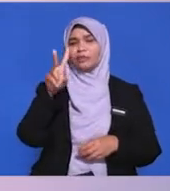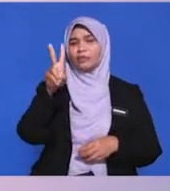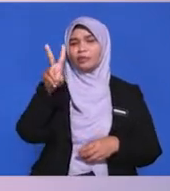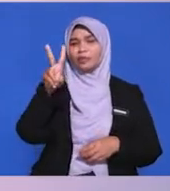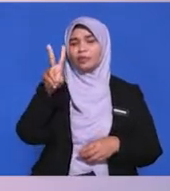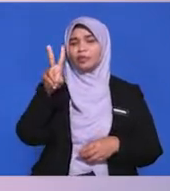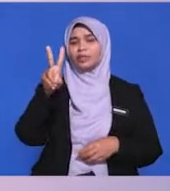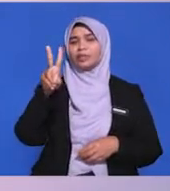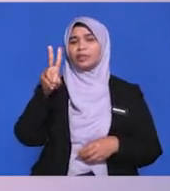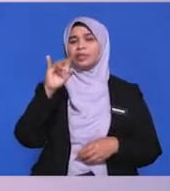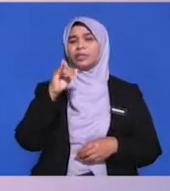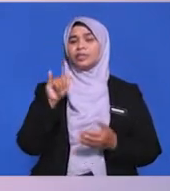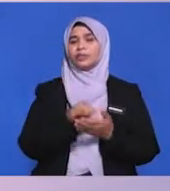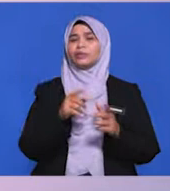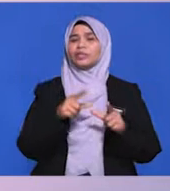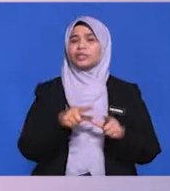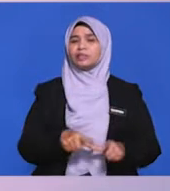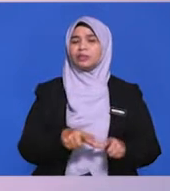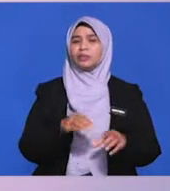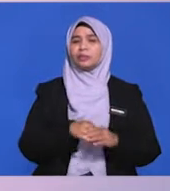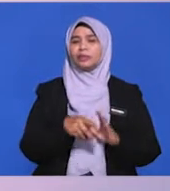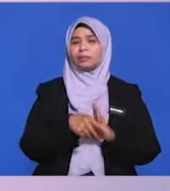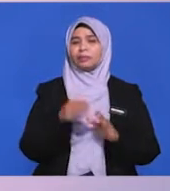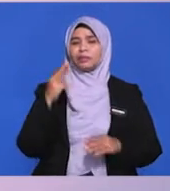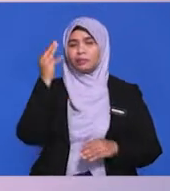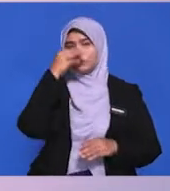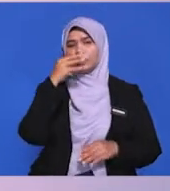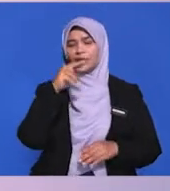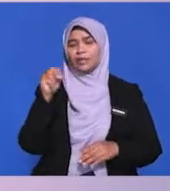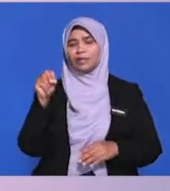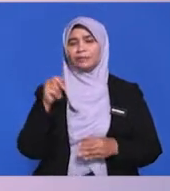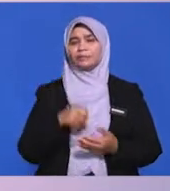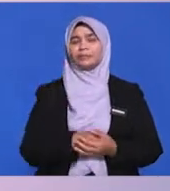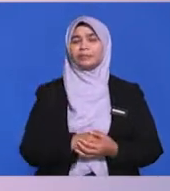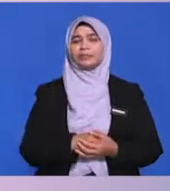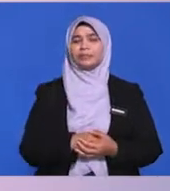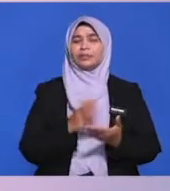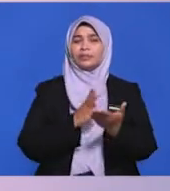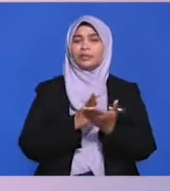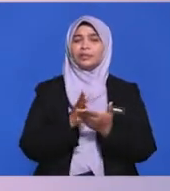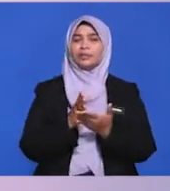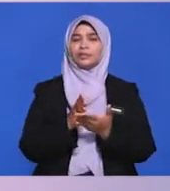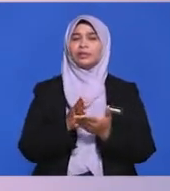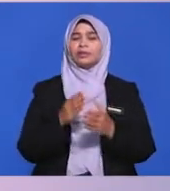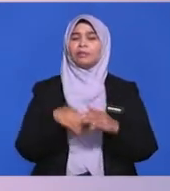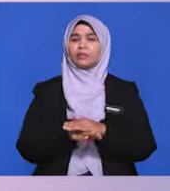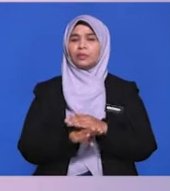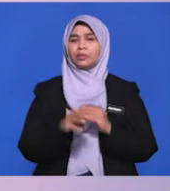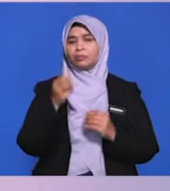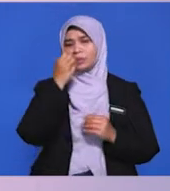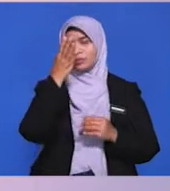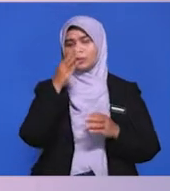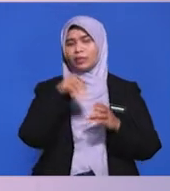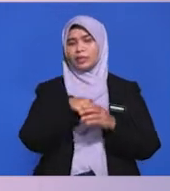yaitu isipadu gas pada permukaan seterusnya murid-murid masukkan maklumat di atas